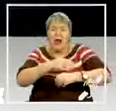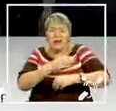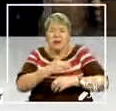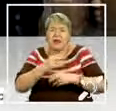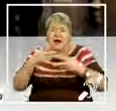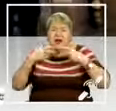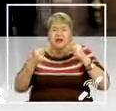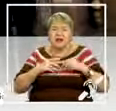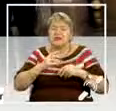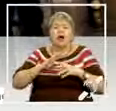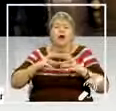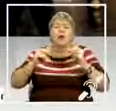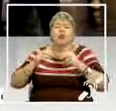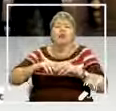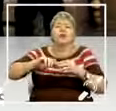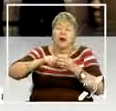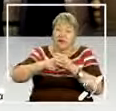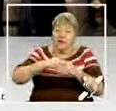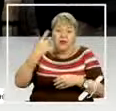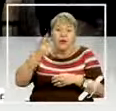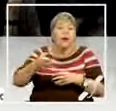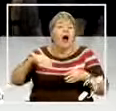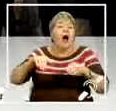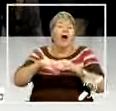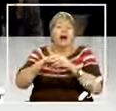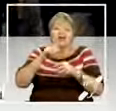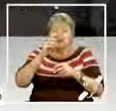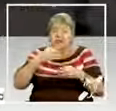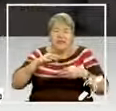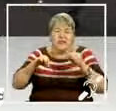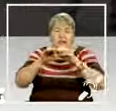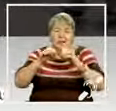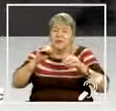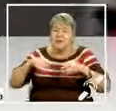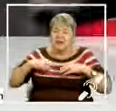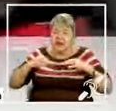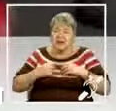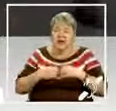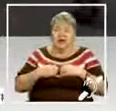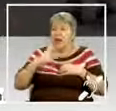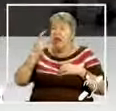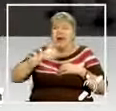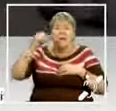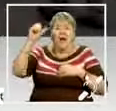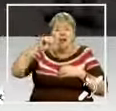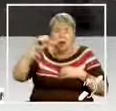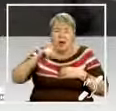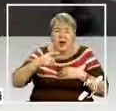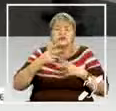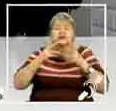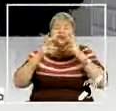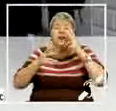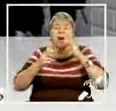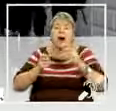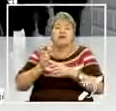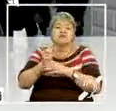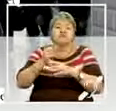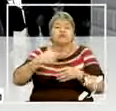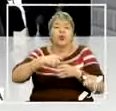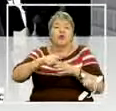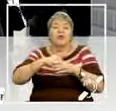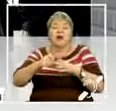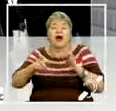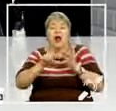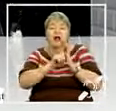unele licee cadrele medicale funcționale publice și angajații din rafinării protestează față de reforma pensiilor